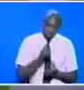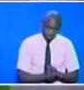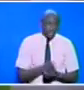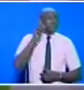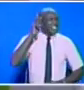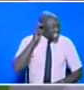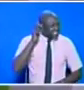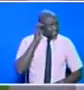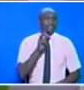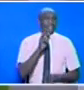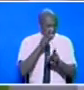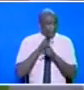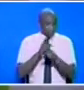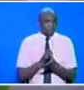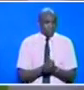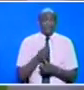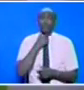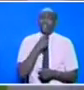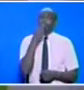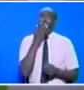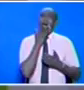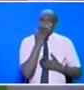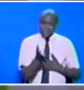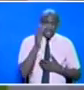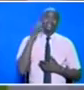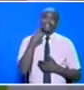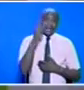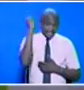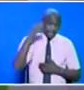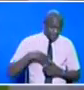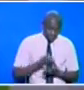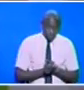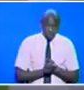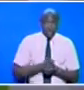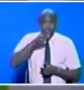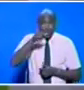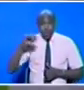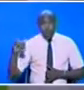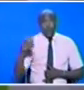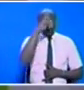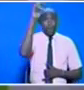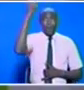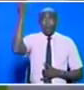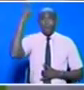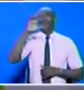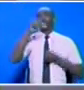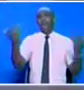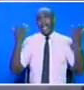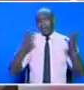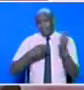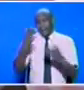unisikie. Mimi nataka ujibu wa Kenya. Hizo ndege ambao natembea nazo wewe ulitoa wapi